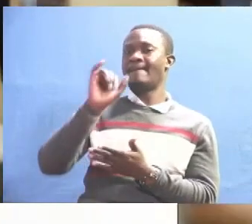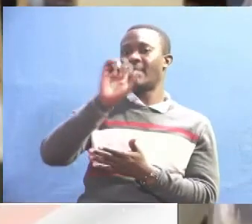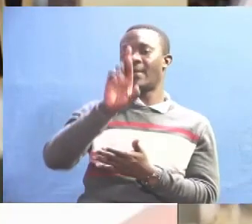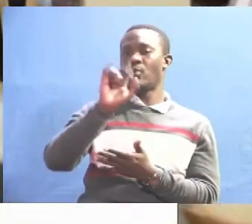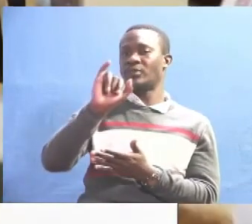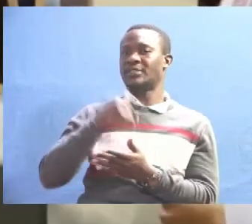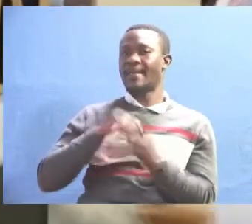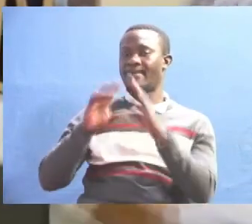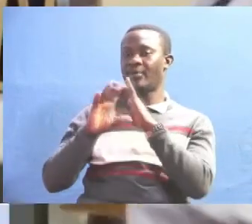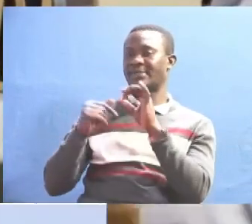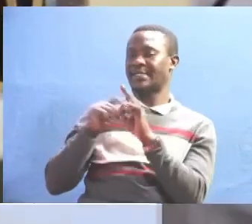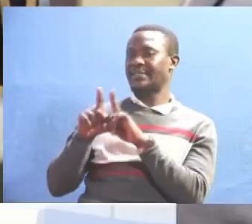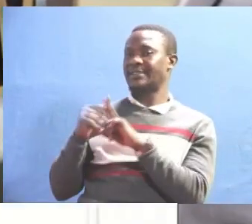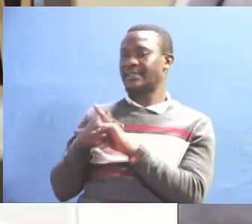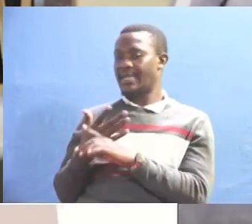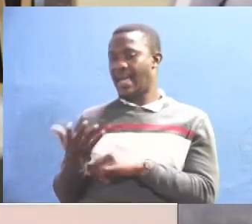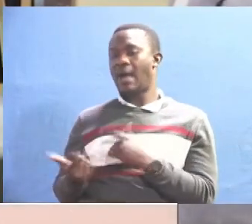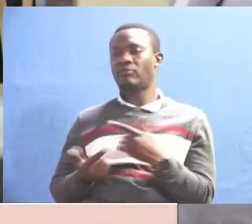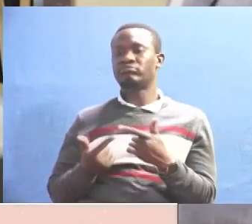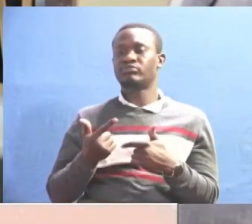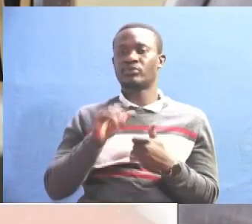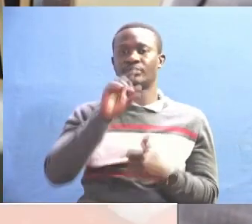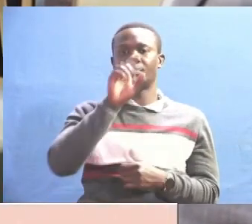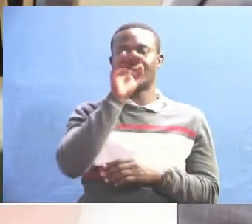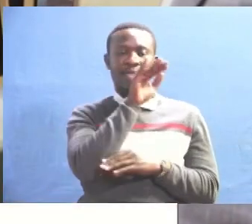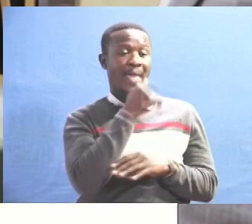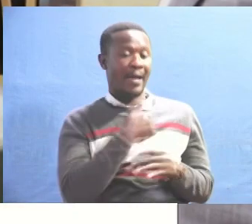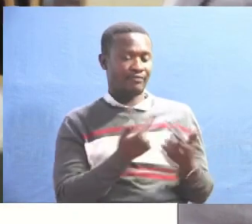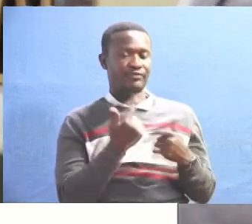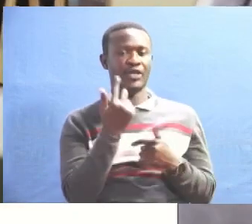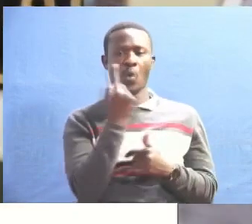Deby wa Chad na Hakainde Hichilema wa Zambia, hizi